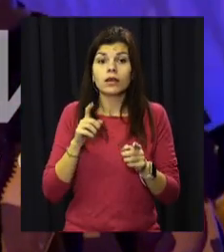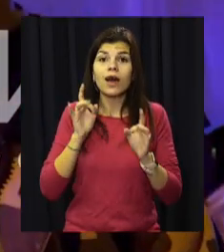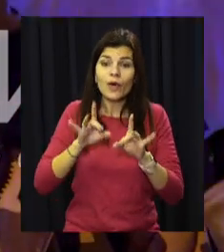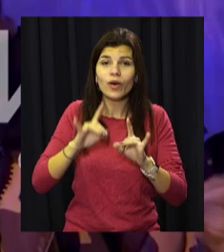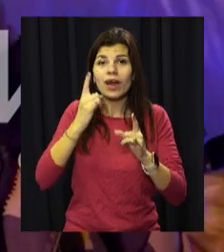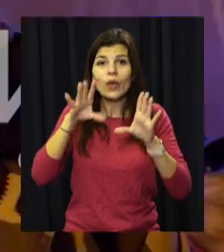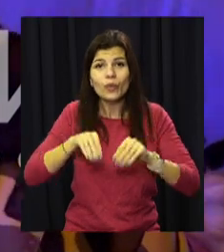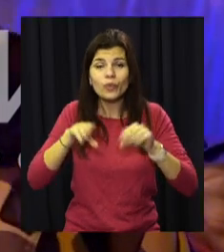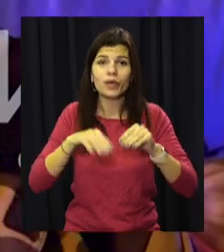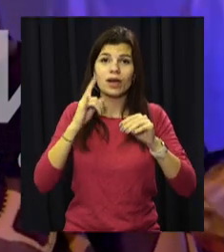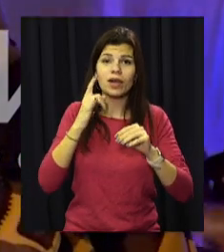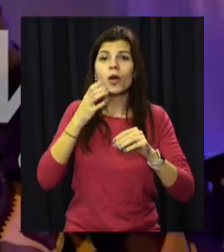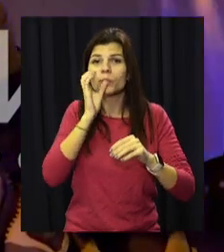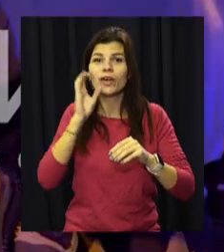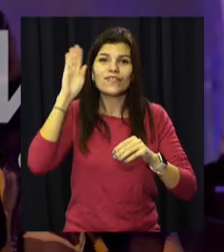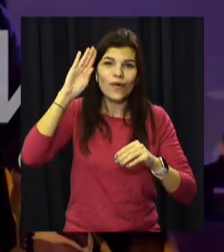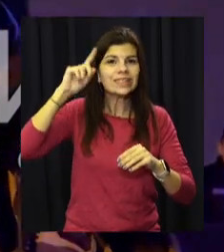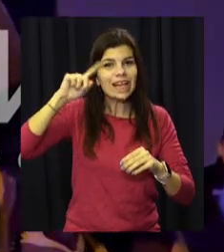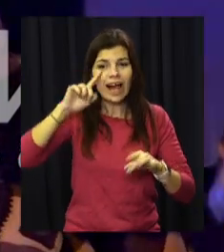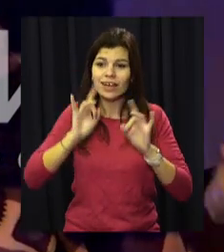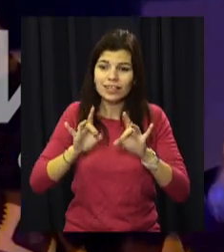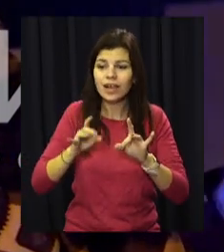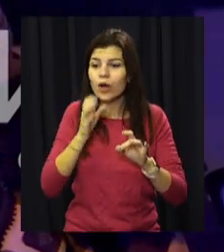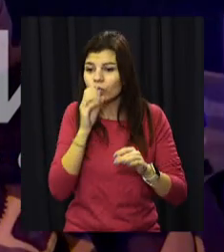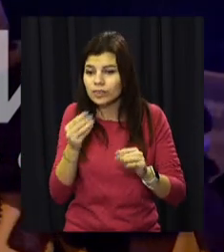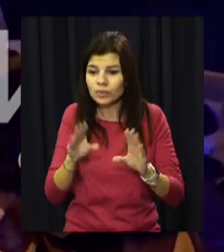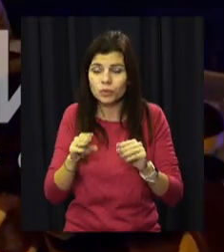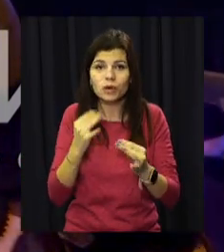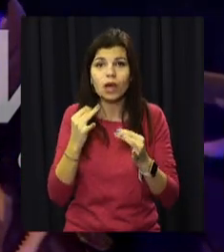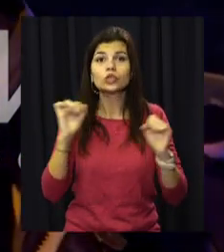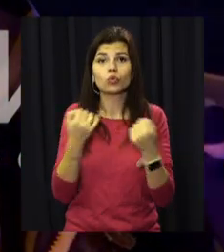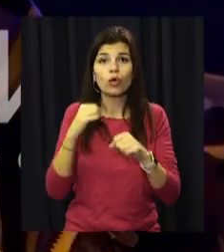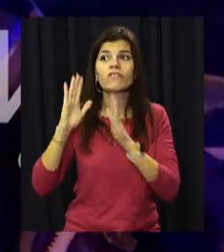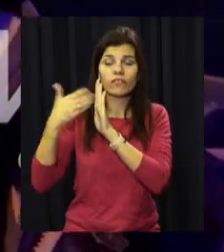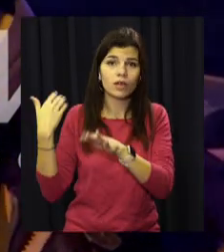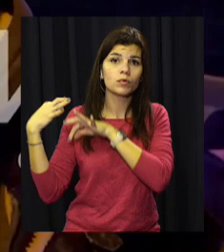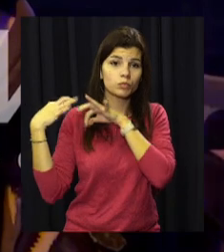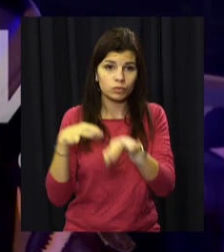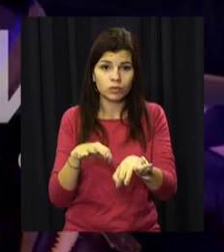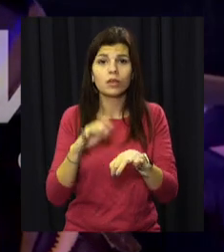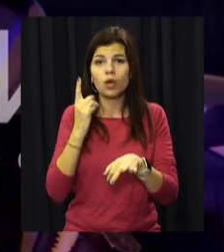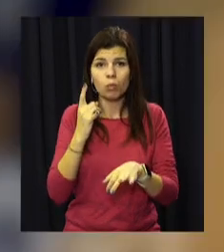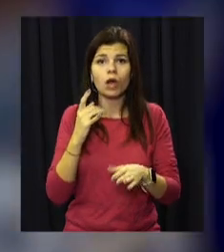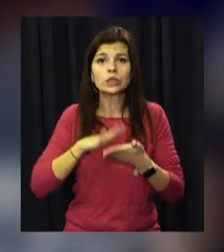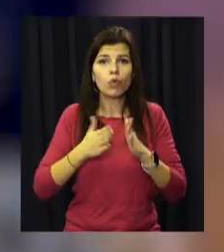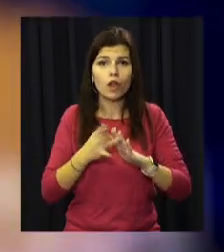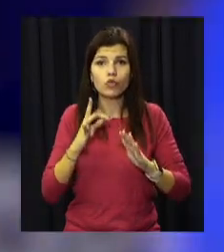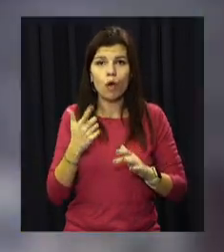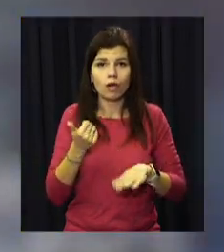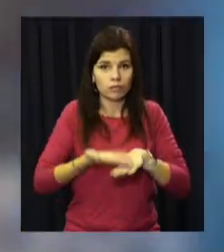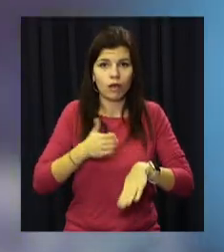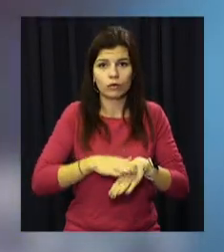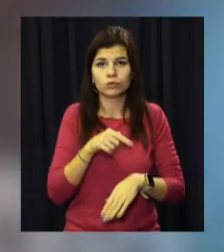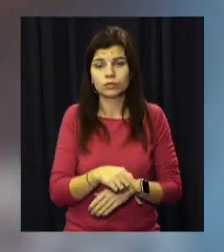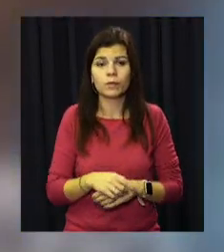успокаивали, как могли, водички, и ребенок попросил попить, дали водички. Ну, скорая приехала, говорят, ребенок тяжелый, но...